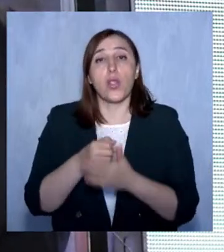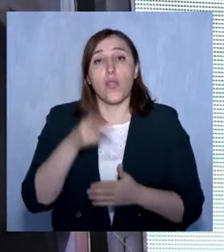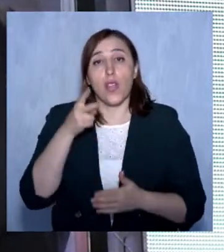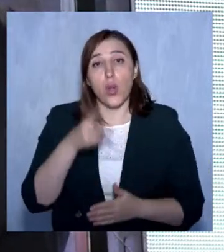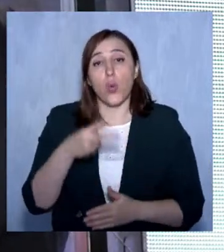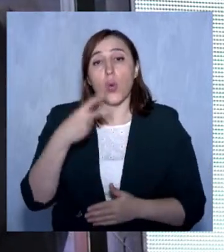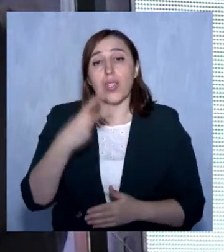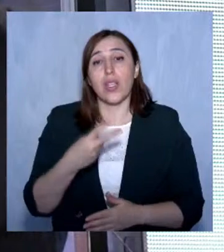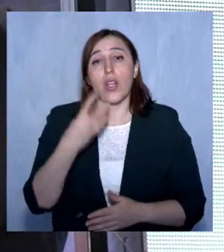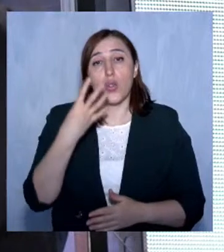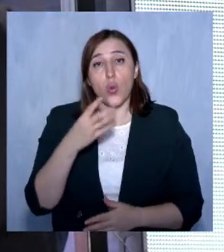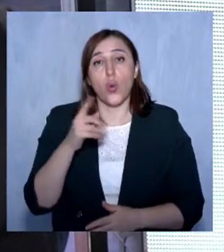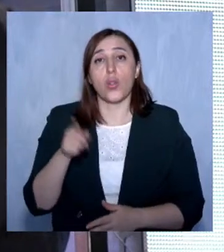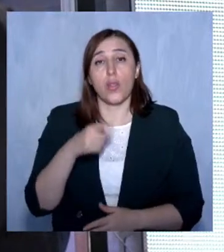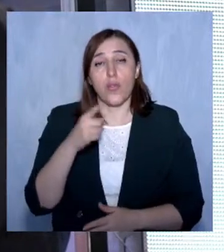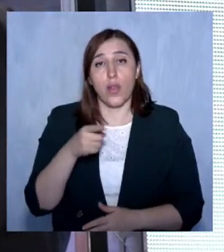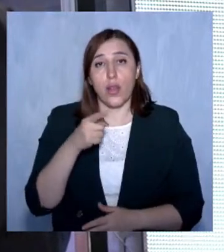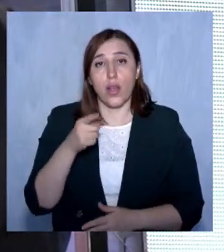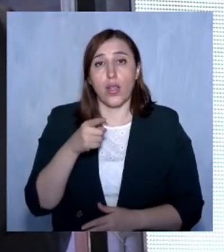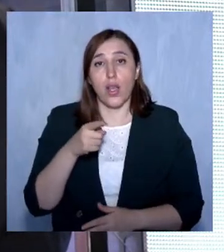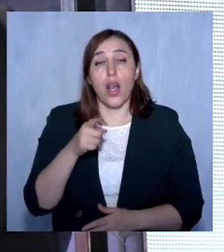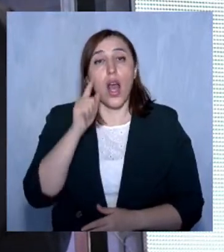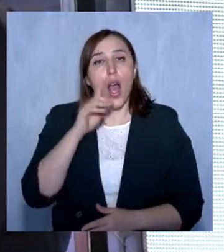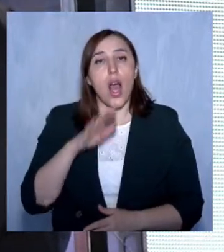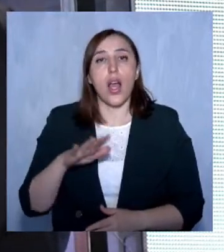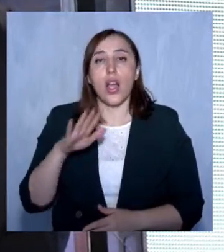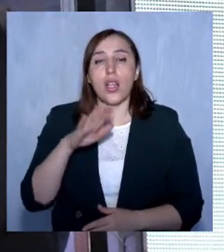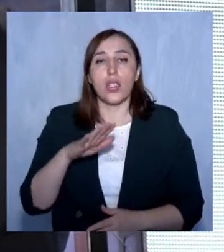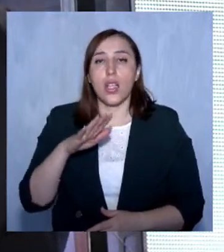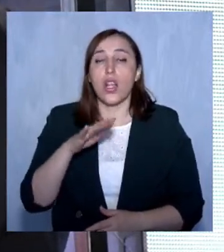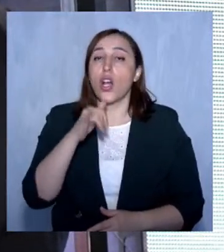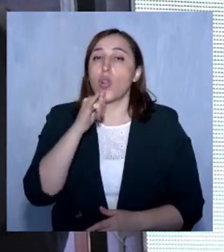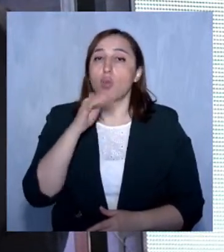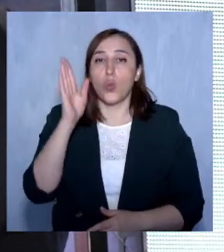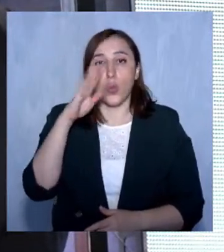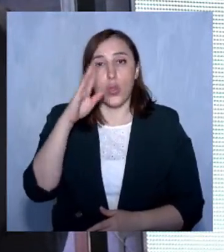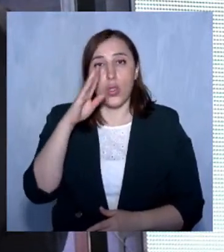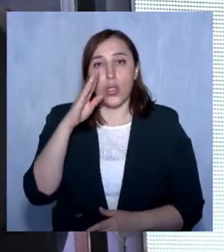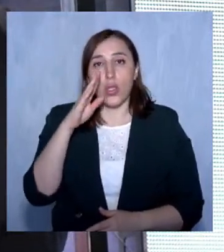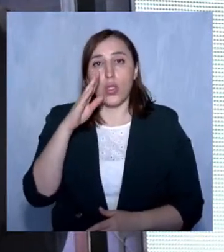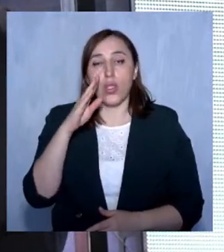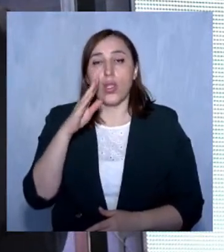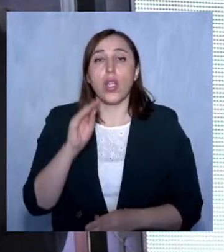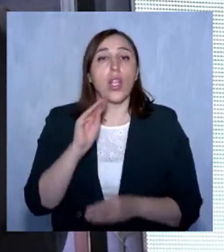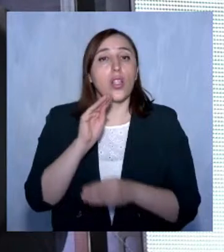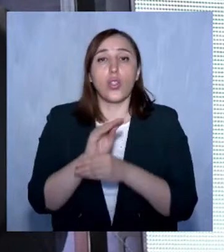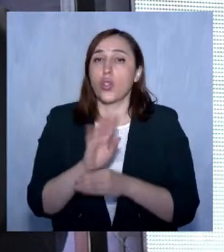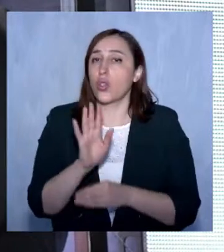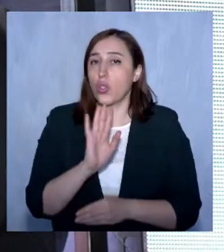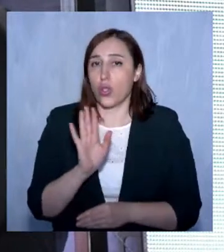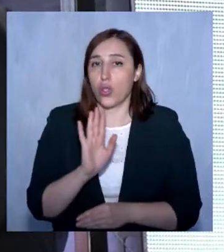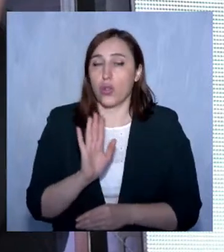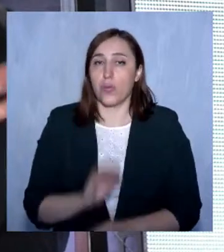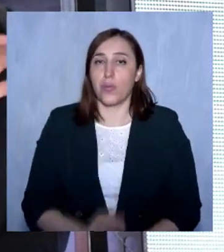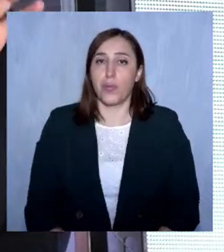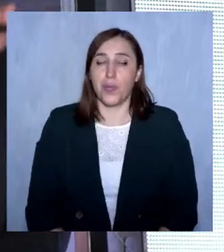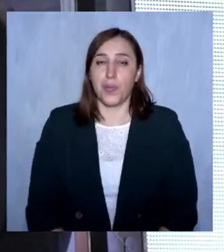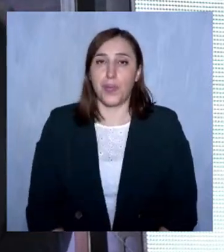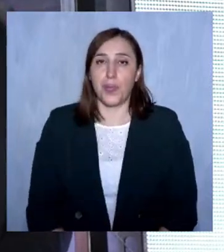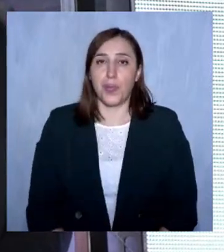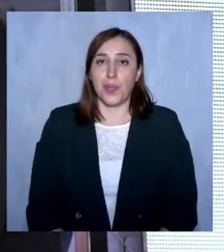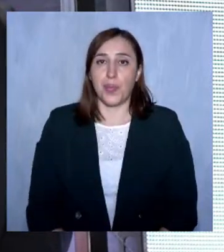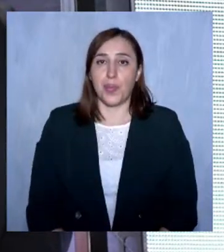2024 թվականը հաստանում խմելու ժրի թանկացում տեղի չի ունենալու։